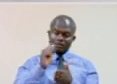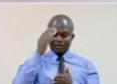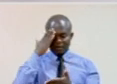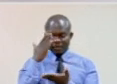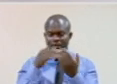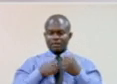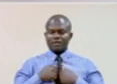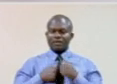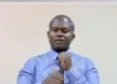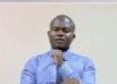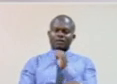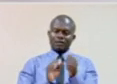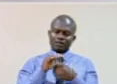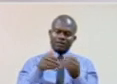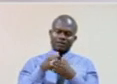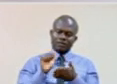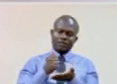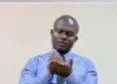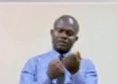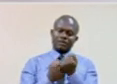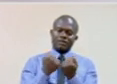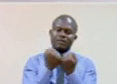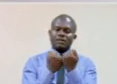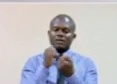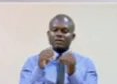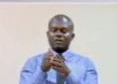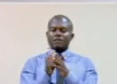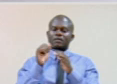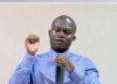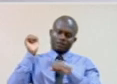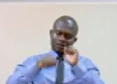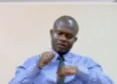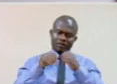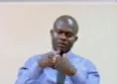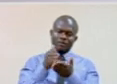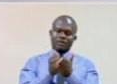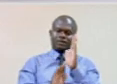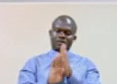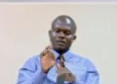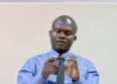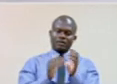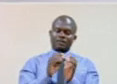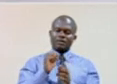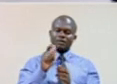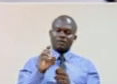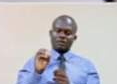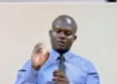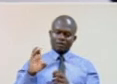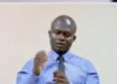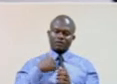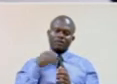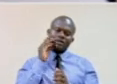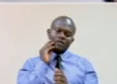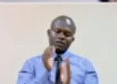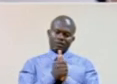d'autres domaines comme le domaine du tourisme. Vous savez, le Rwanda est un pays touristique qui entend développer son tourisme, mais le